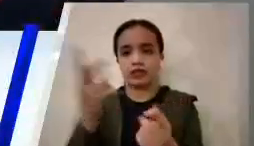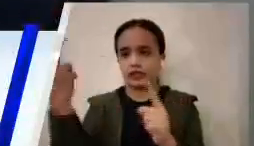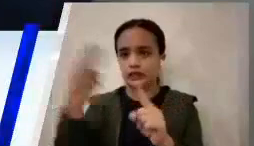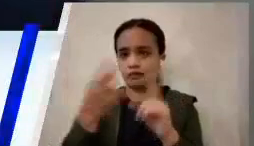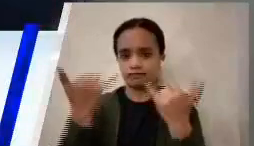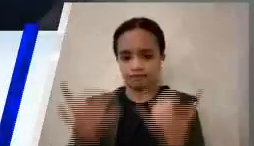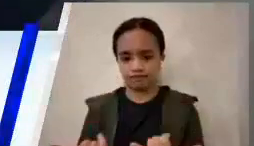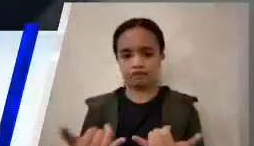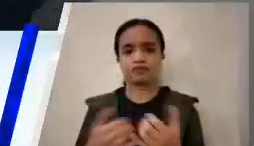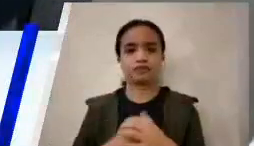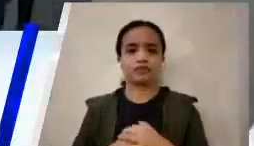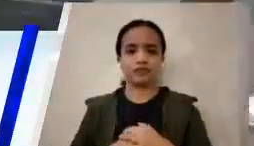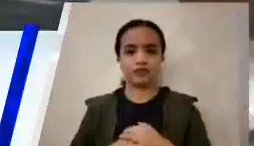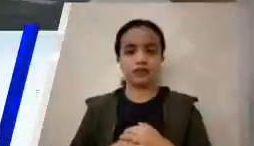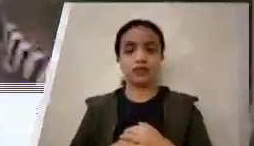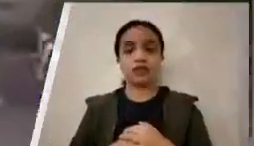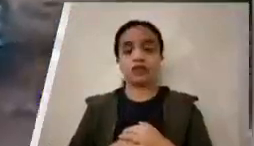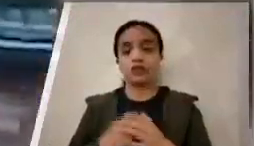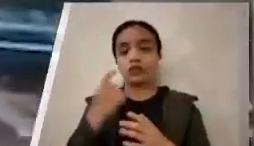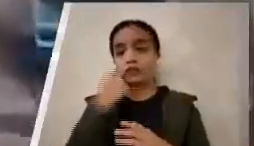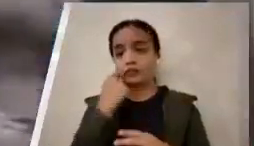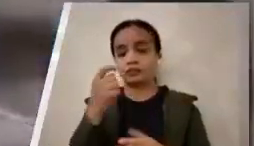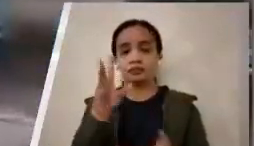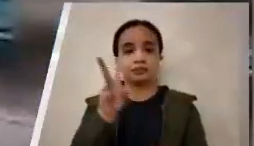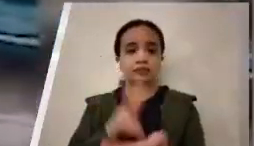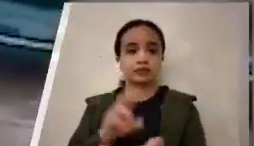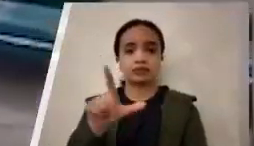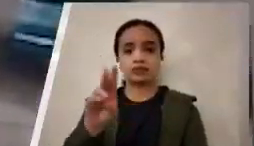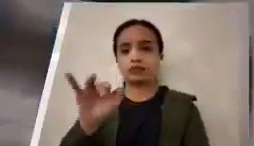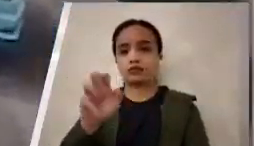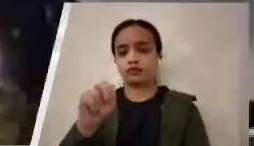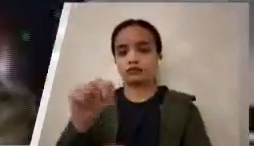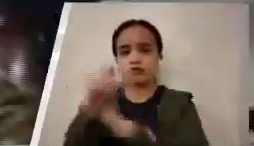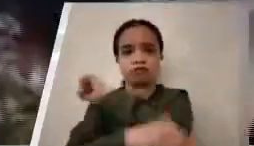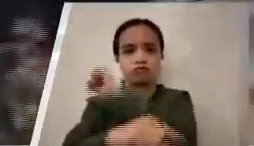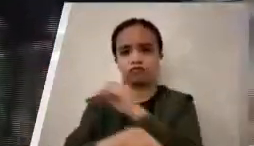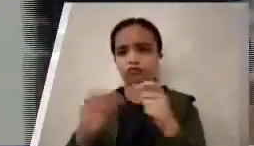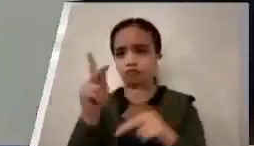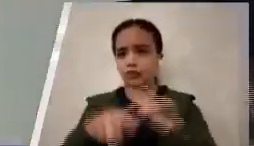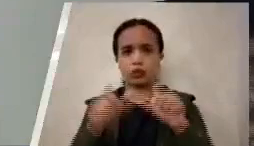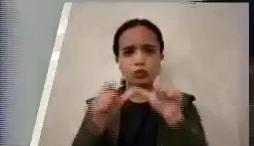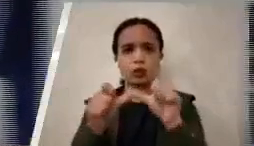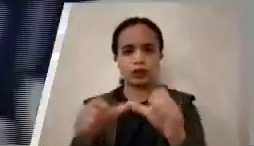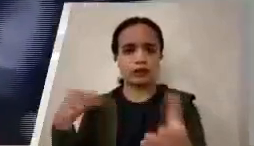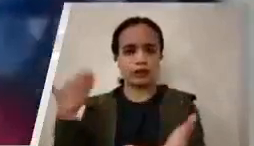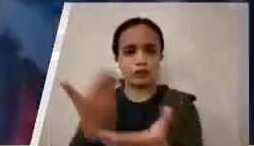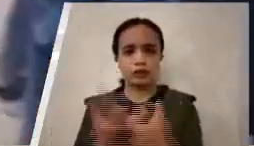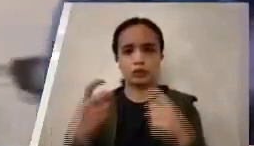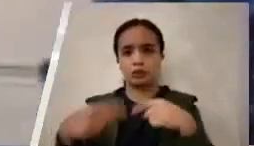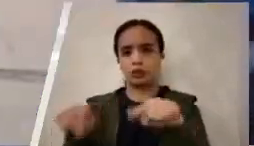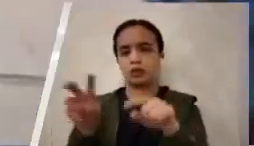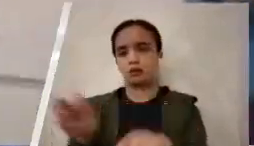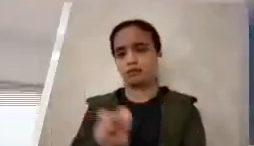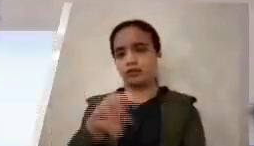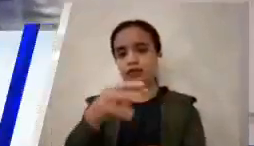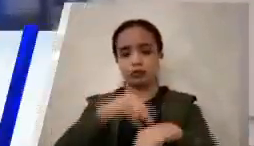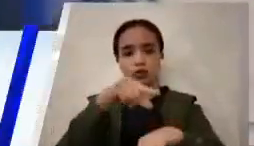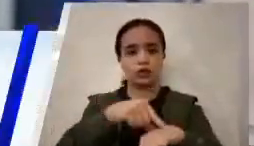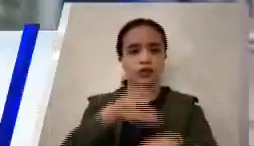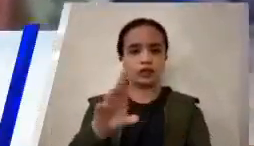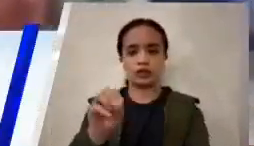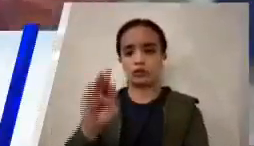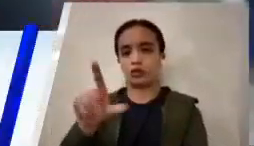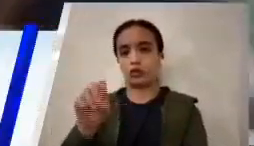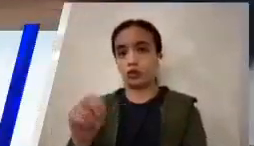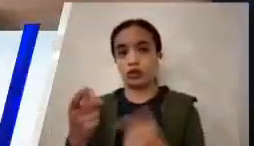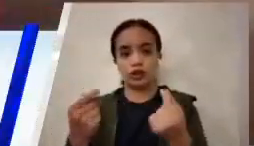Sa Port of Lucena sa Quezon, wala na ring patid ang dating ng mga pasahero na biyaheng Romblon at Marinduque para magbakasyon. Ayon sa pamunuan